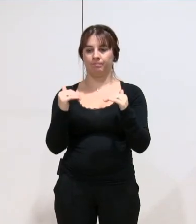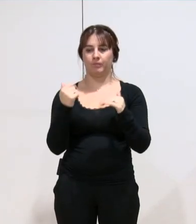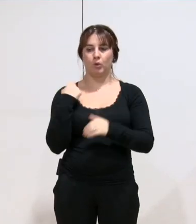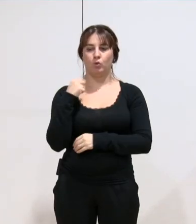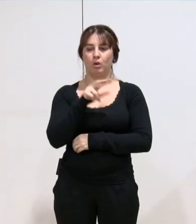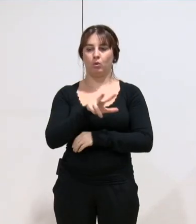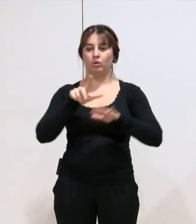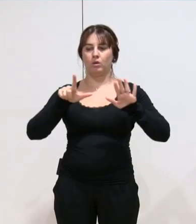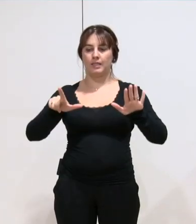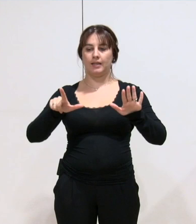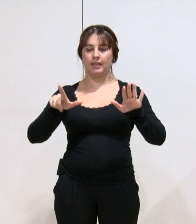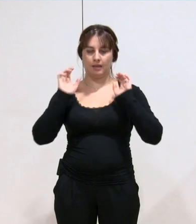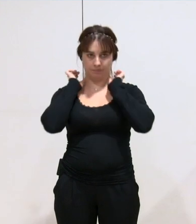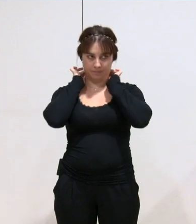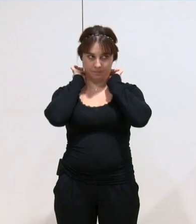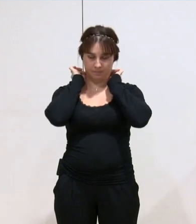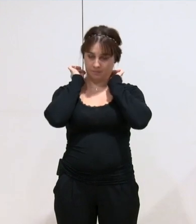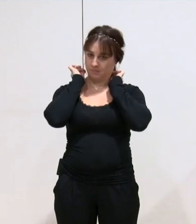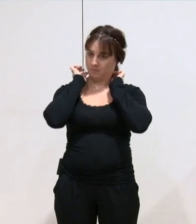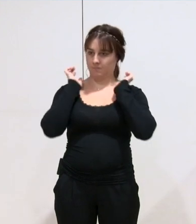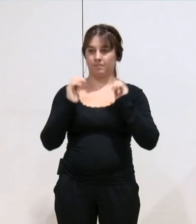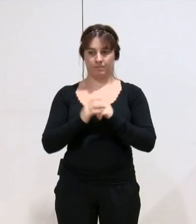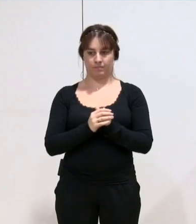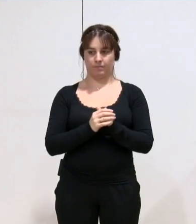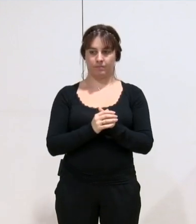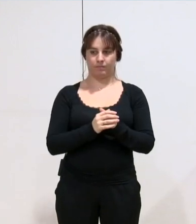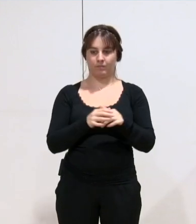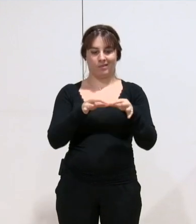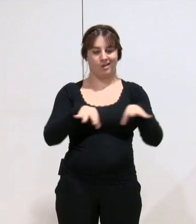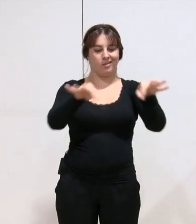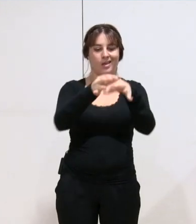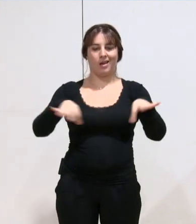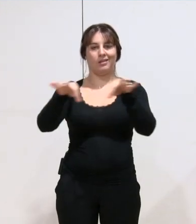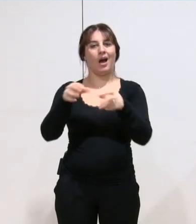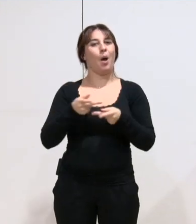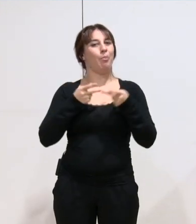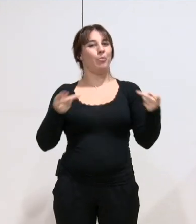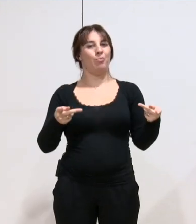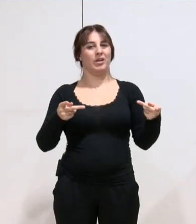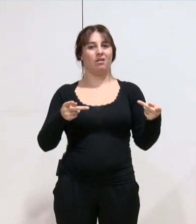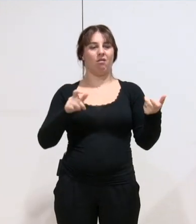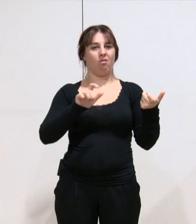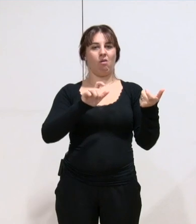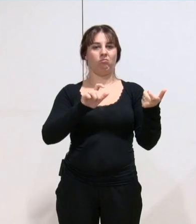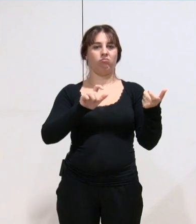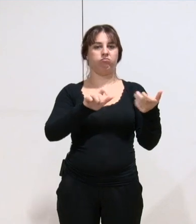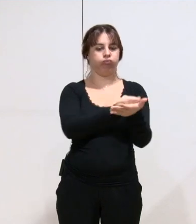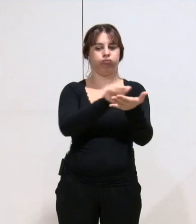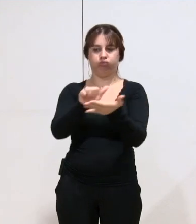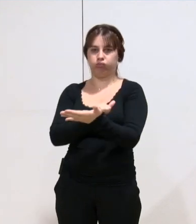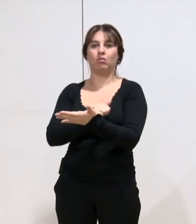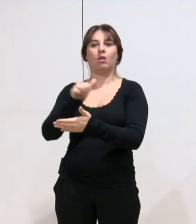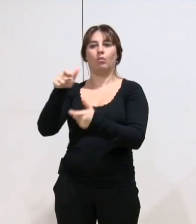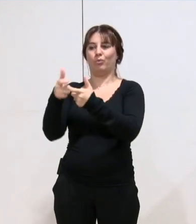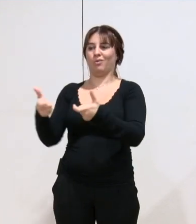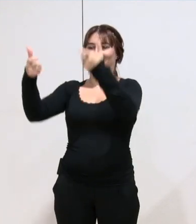37, c'est la désaffection de deux tènements de domaine public et donc des cessions à Actis